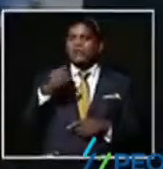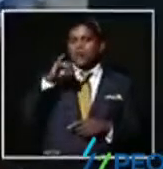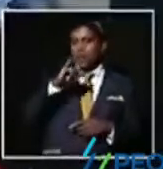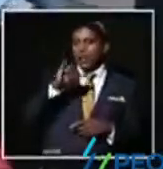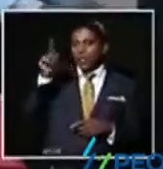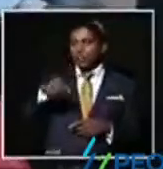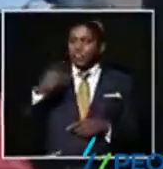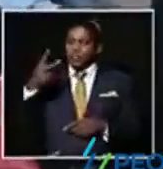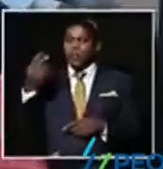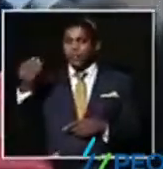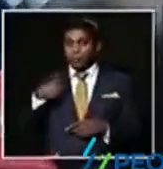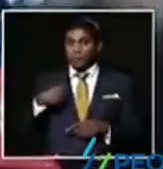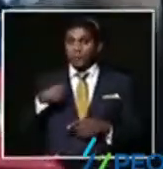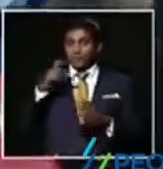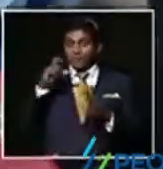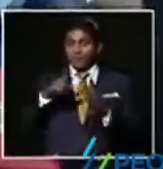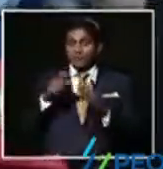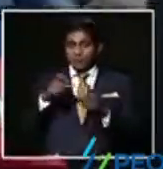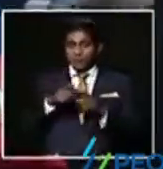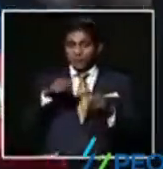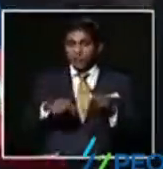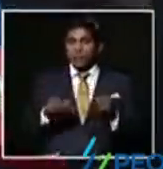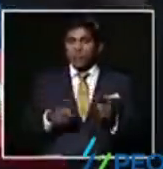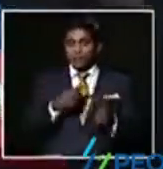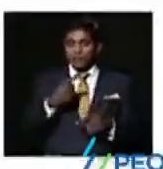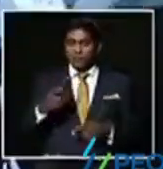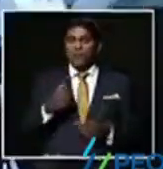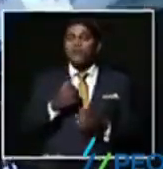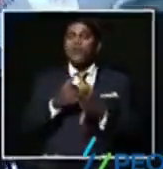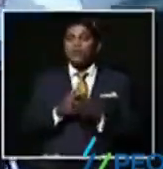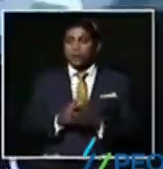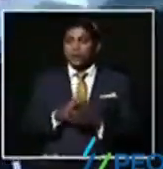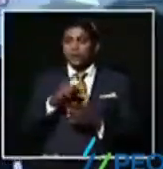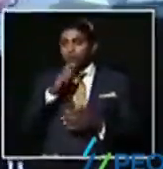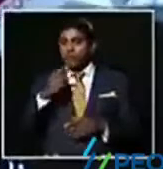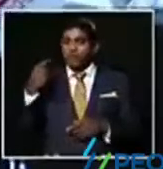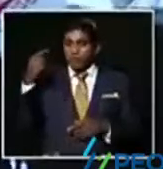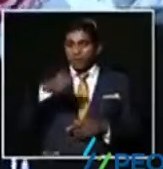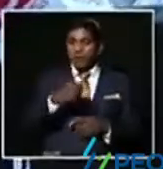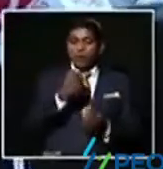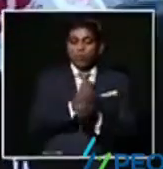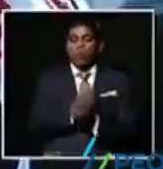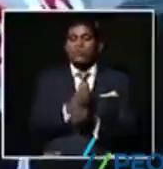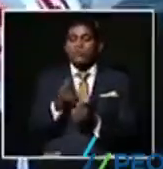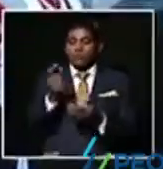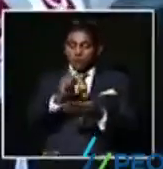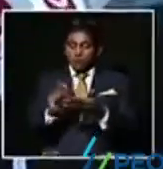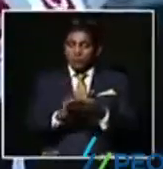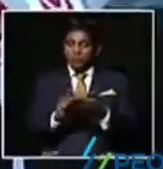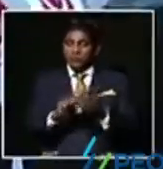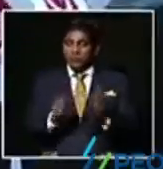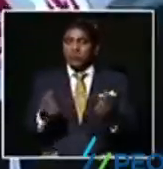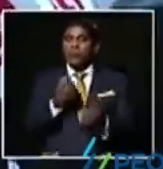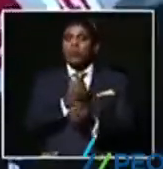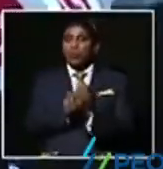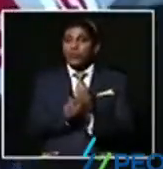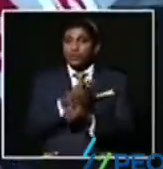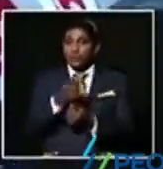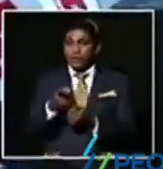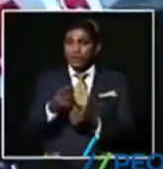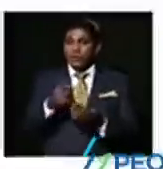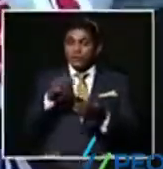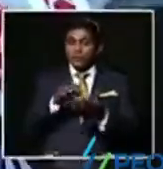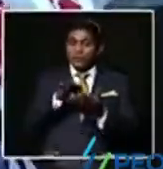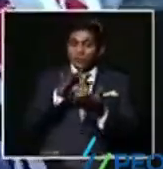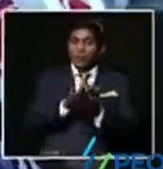අපරාධ පරීක්ෂණ දෙපාර්තමේන්තුව අද දින දරු අධිකරණයට පැමිණලා සිටියා. පොලිසියේ කිසිදු සටහනක් නැතුව පොලිසියේ කිසිම එන්ට්‍රි එකක්